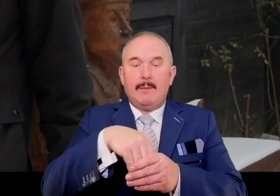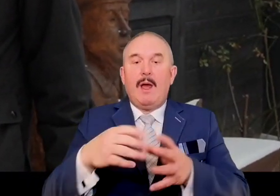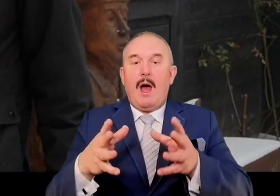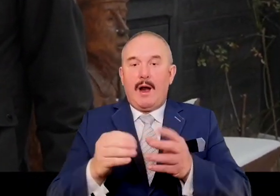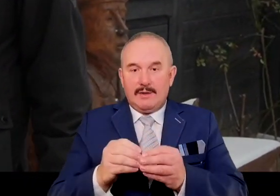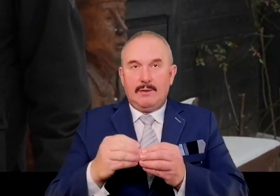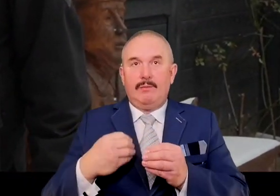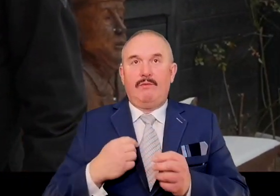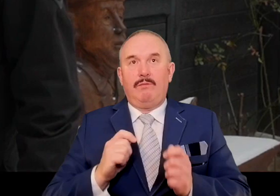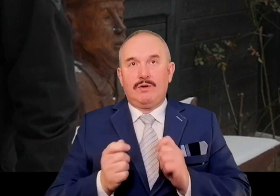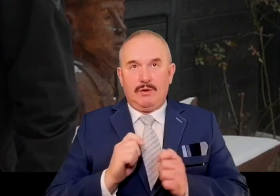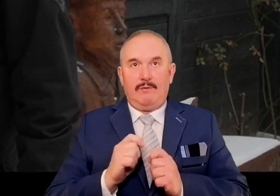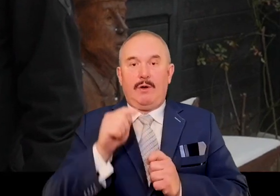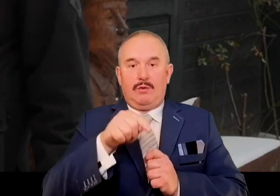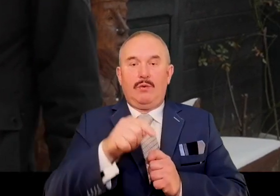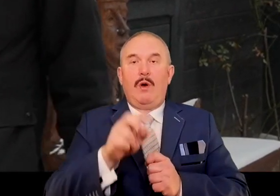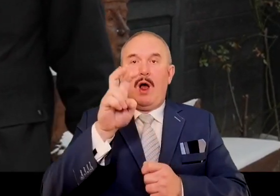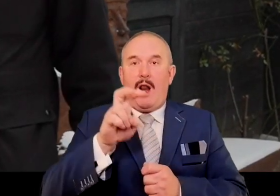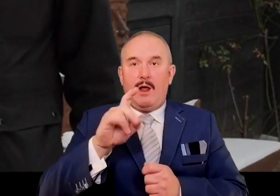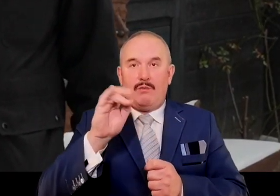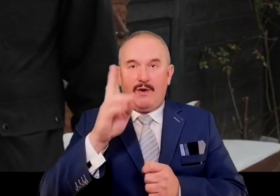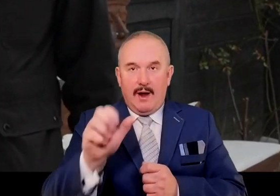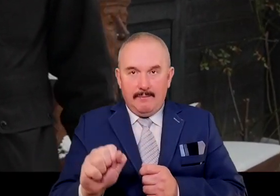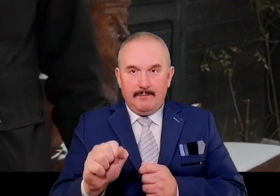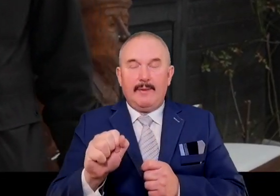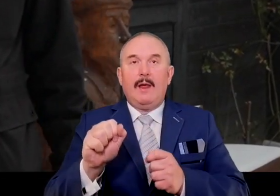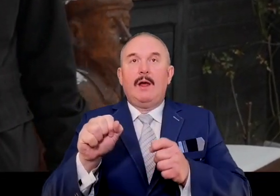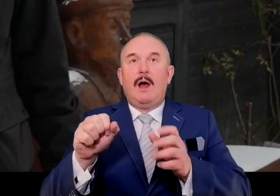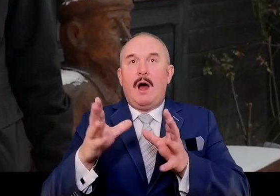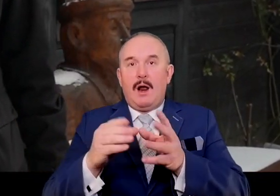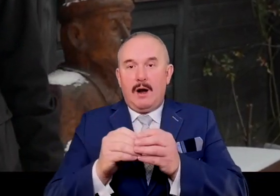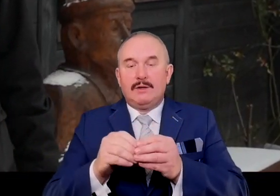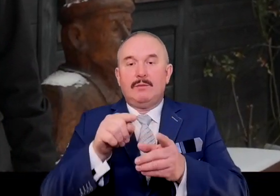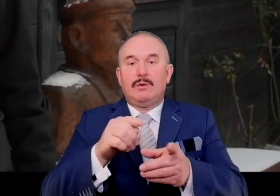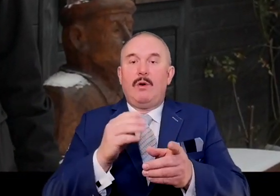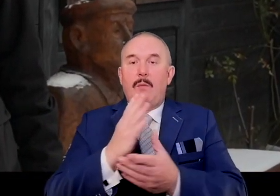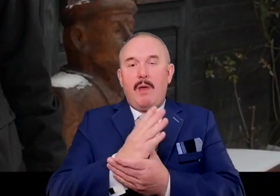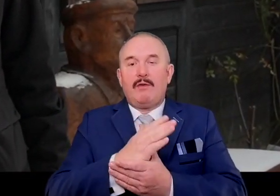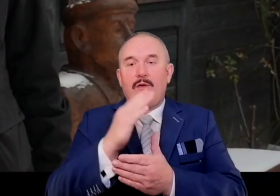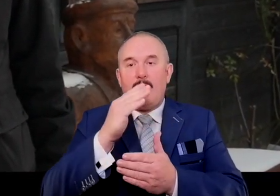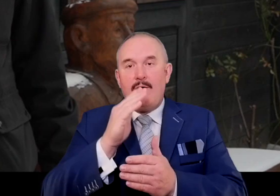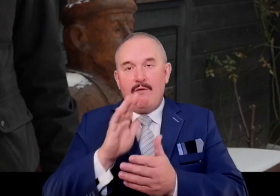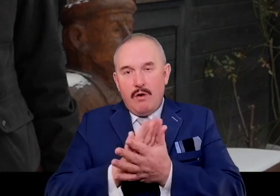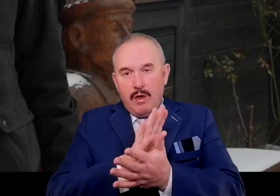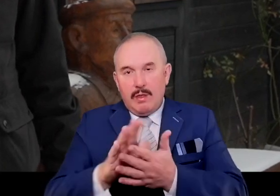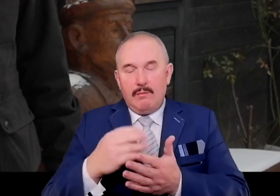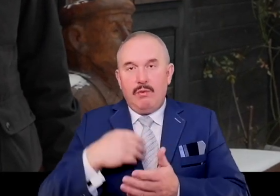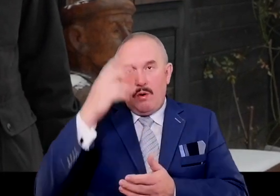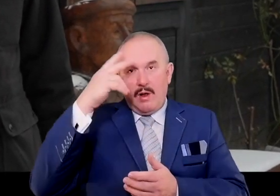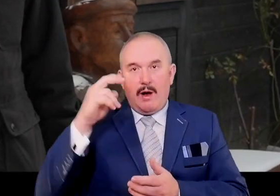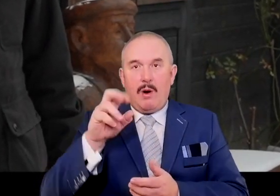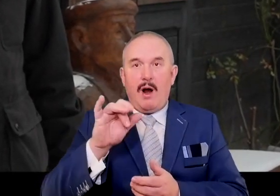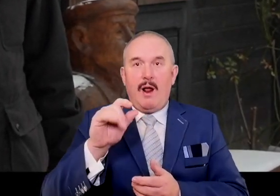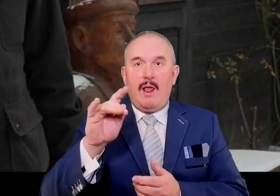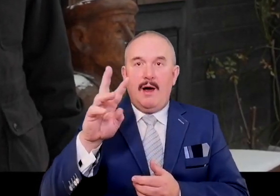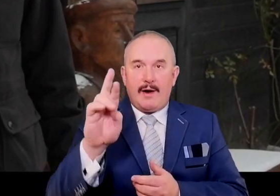domku wypoczynkowego wchodziła sama halerówka, do której w okresie międzywojennym przyjeżdżał generał